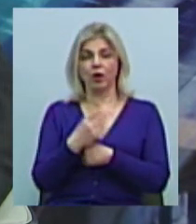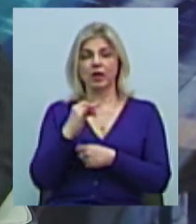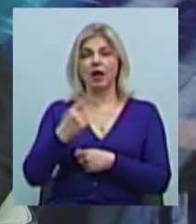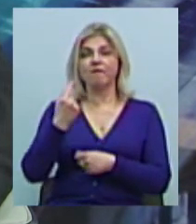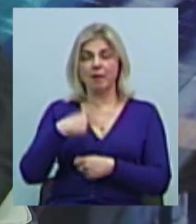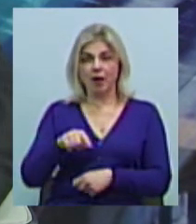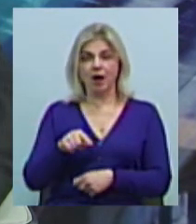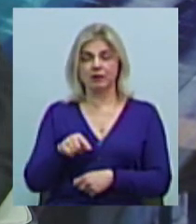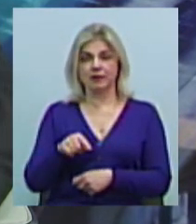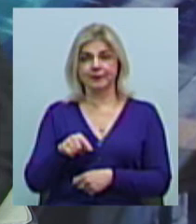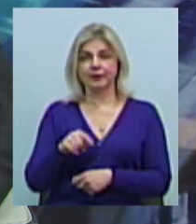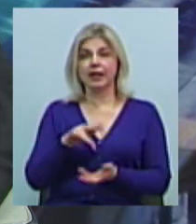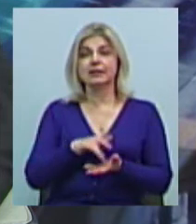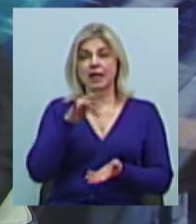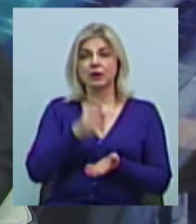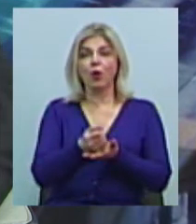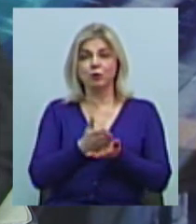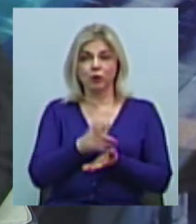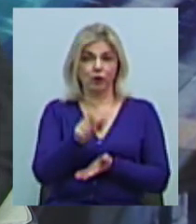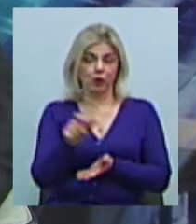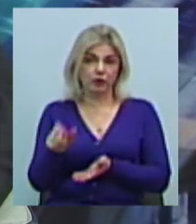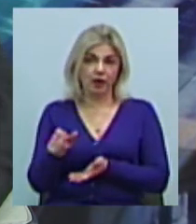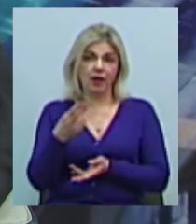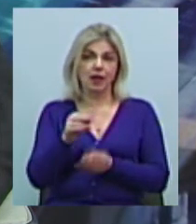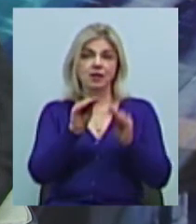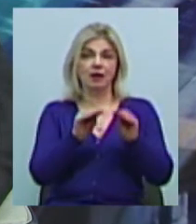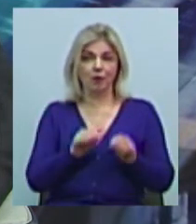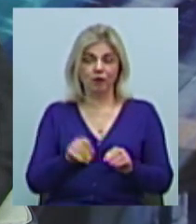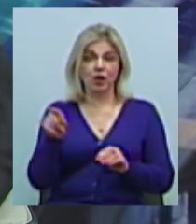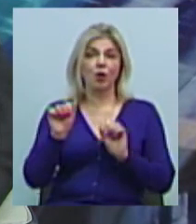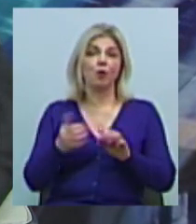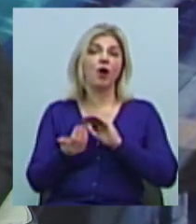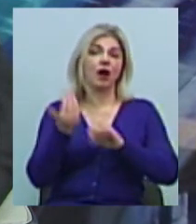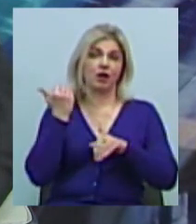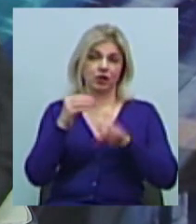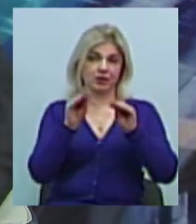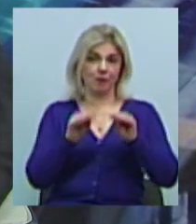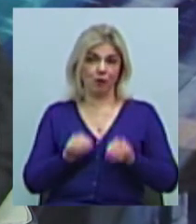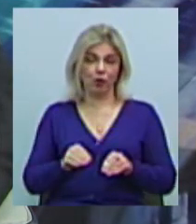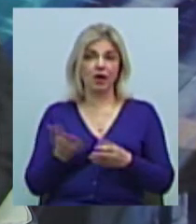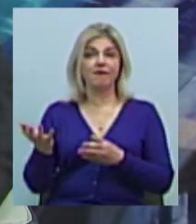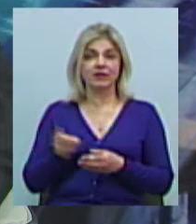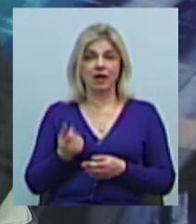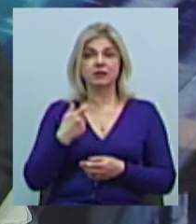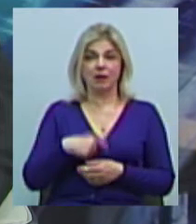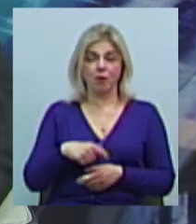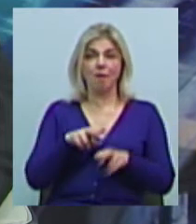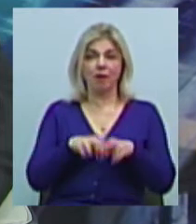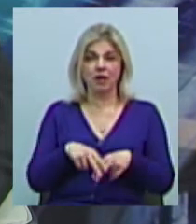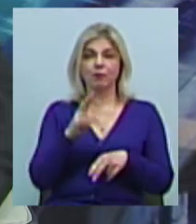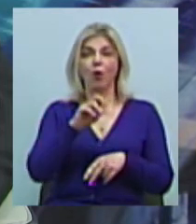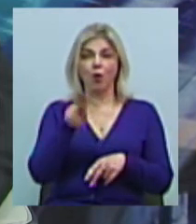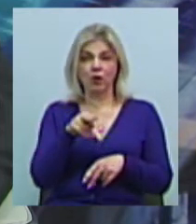і вимагати в центрах обслуговування споживачів для заповнення, її можна заздалегідь заповнити, взяти з собою паспорт, код, в